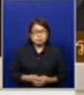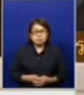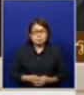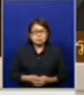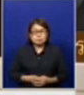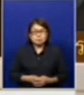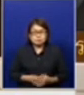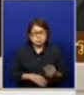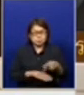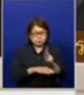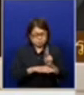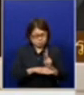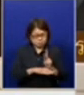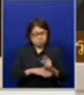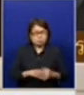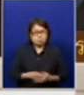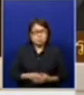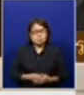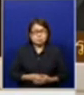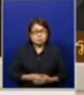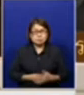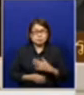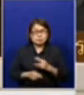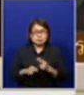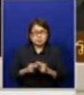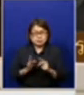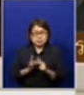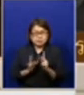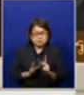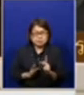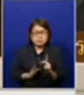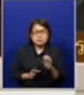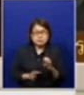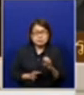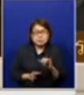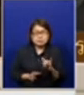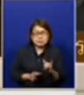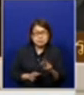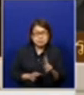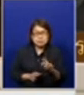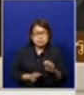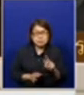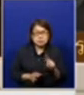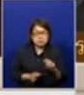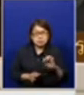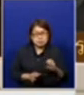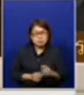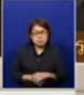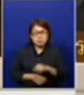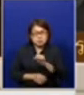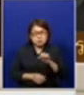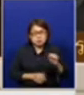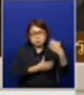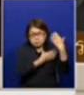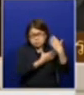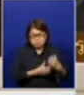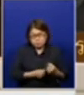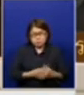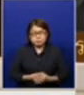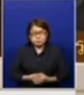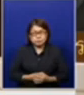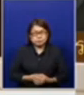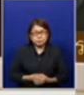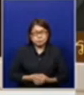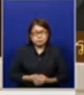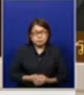กราบเรียนท่านประธานสภาที่เคารพกับผมนายเกียรติสิทธิอมรส.ส.บัญชีรายชื่อพรรคประชาธิปัตย์นะครับก่อนที่จะเข้าไปสู่